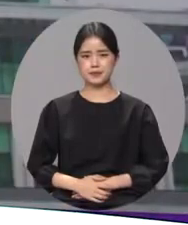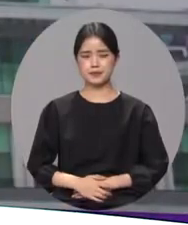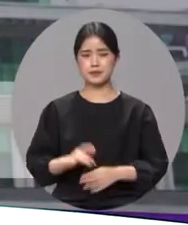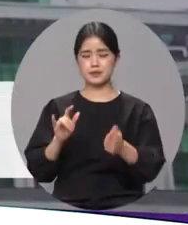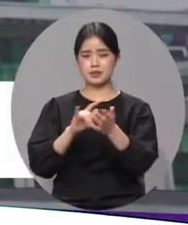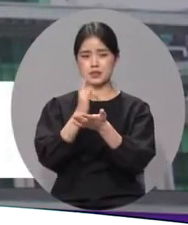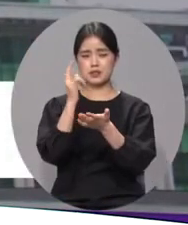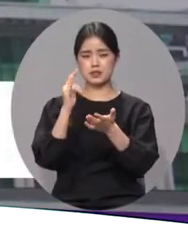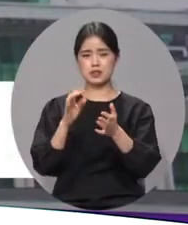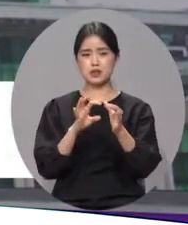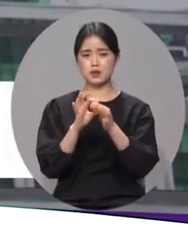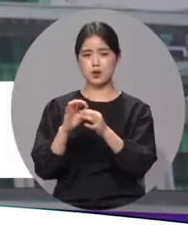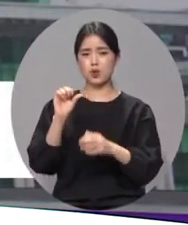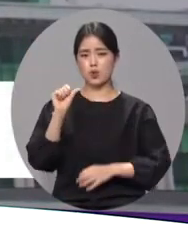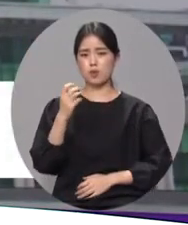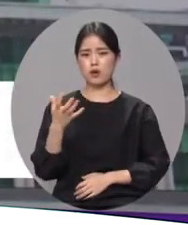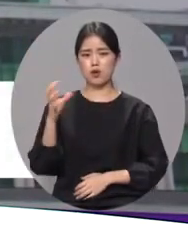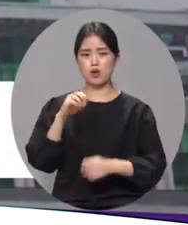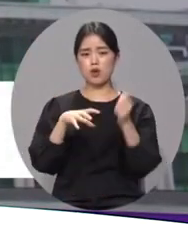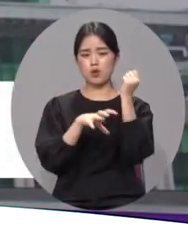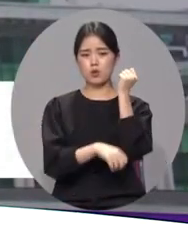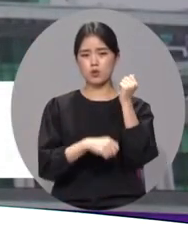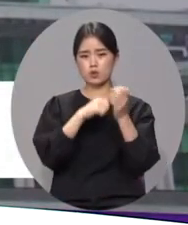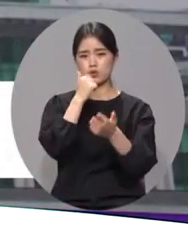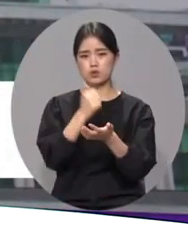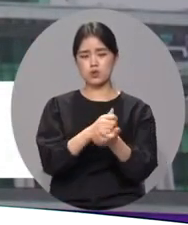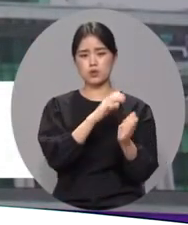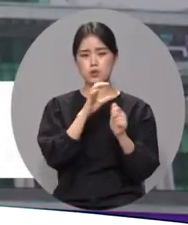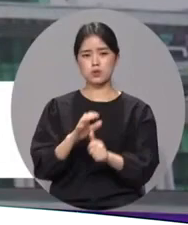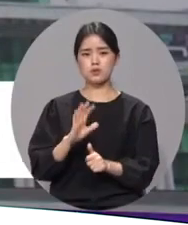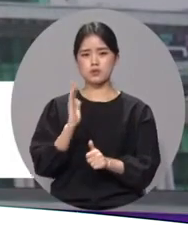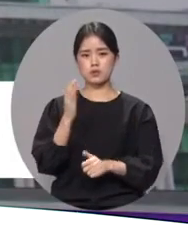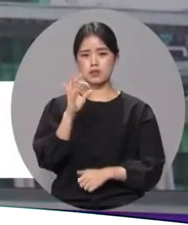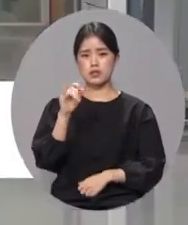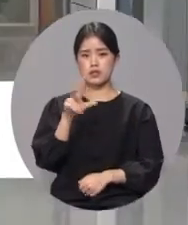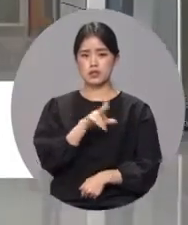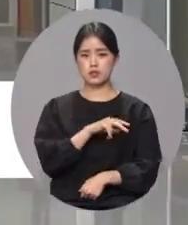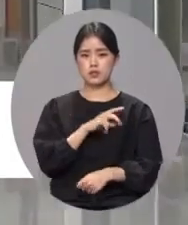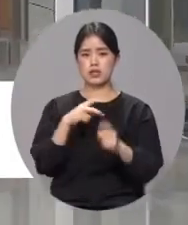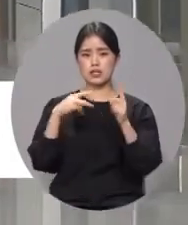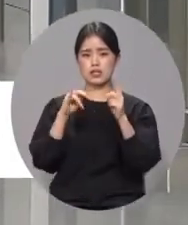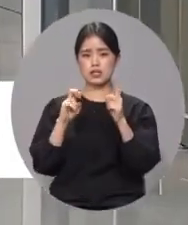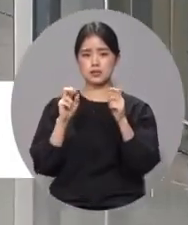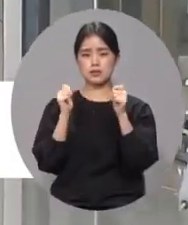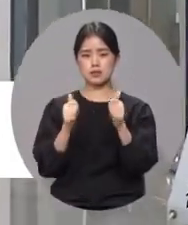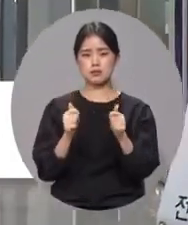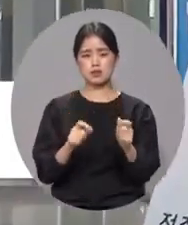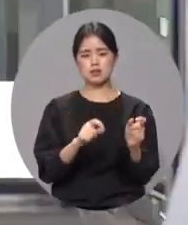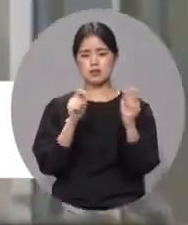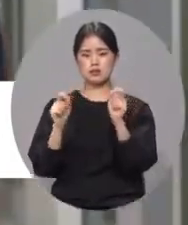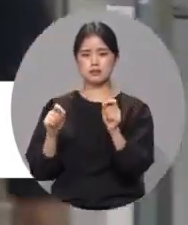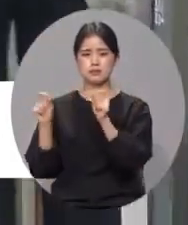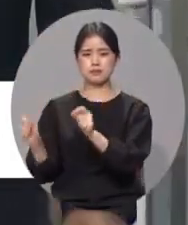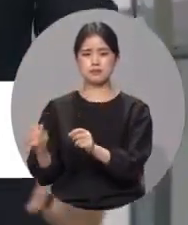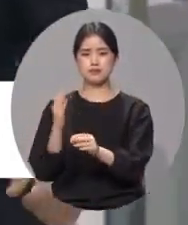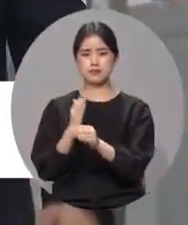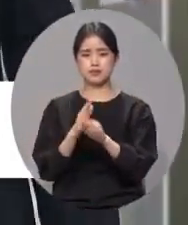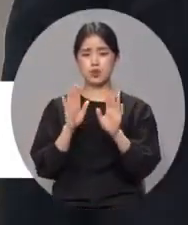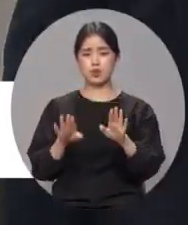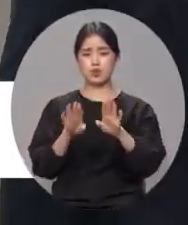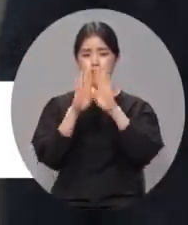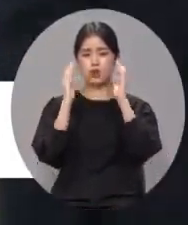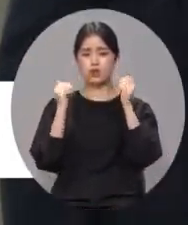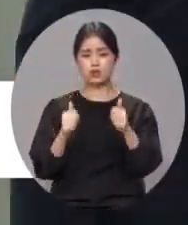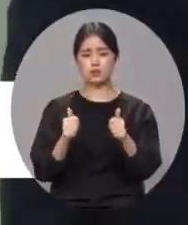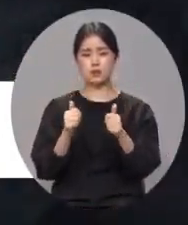인스타 항공관련 5 100억대 횡령 배임 혐의로 구속기소된 이상직 우연의 1심 재판이 지원되고 있습니다 오늘 열린